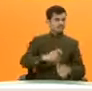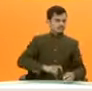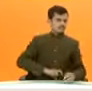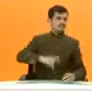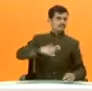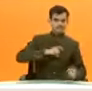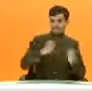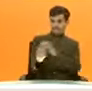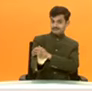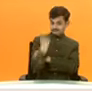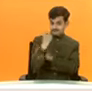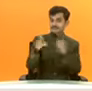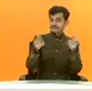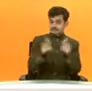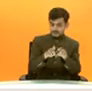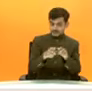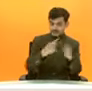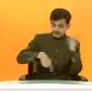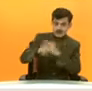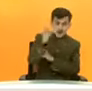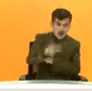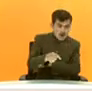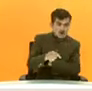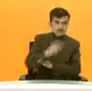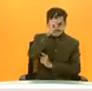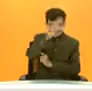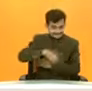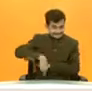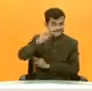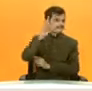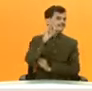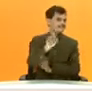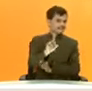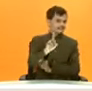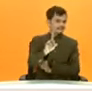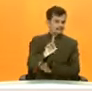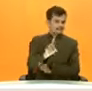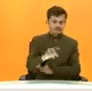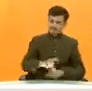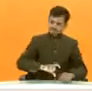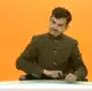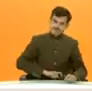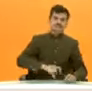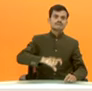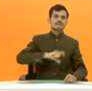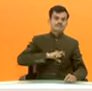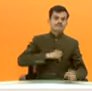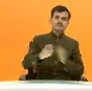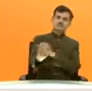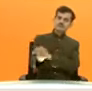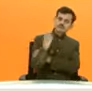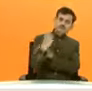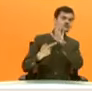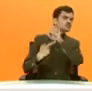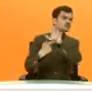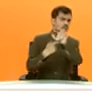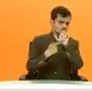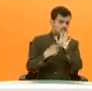है। हमें एक राष्ट्र के रूप में दृढ़ इच्छा शक्ति का प्रदर्शन करना